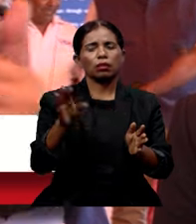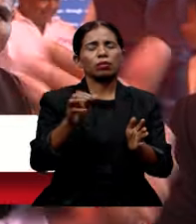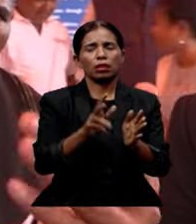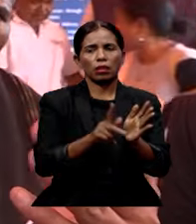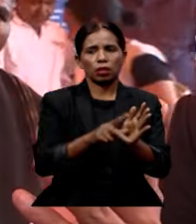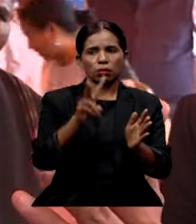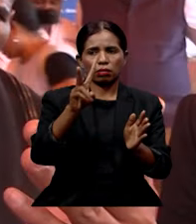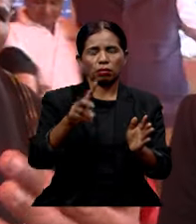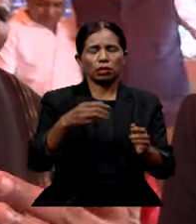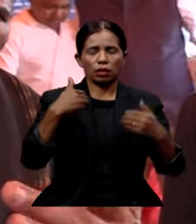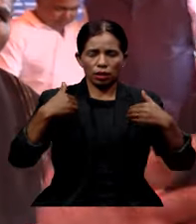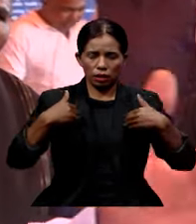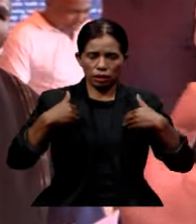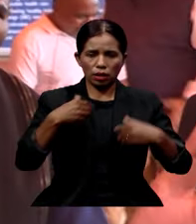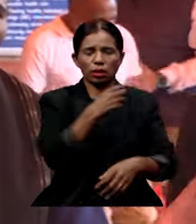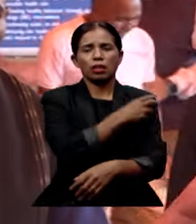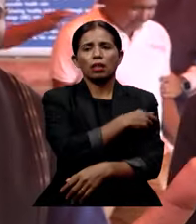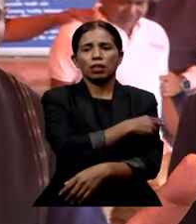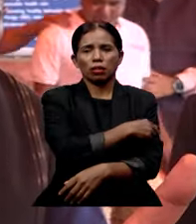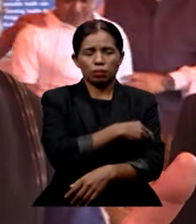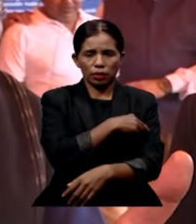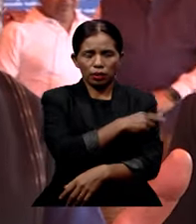tem que centro Saúde balo.